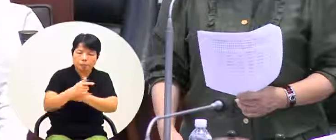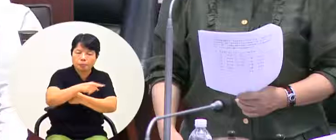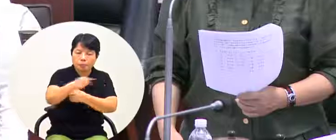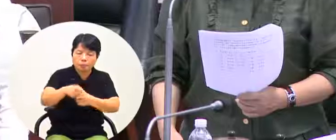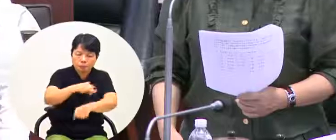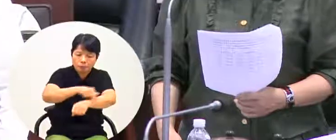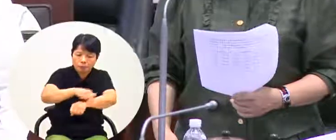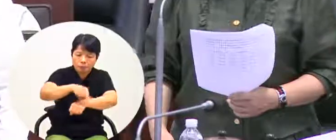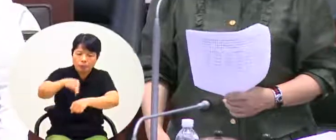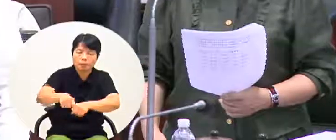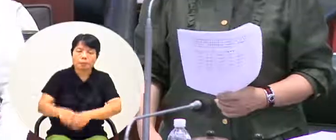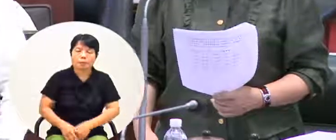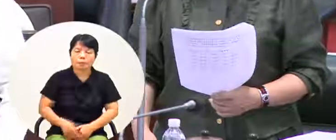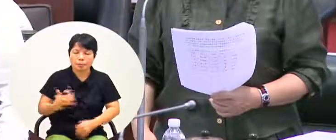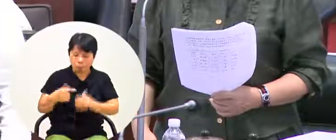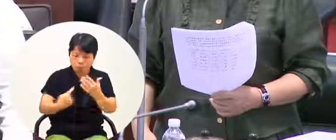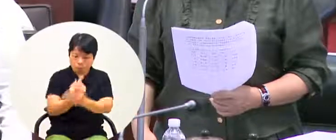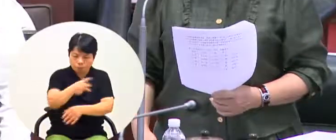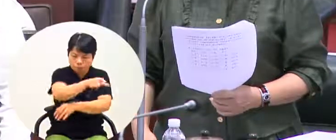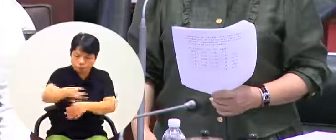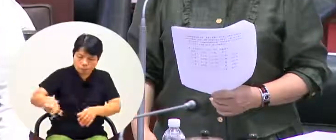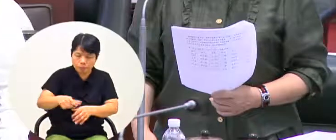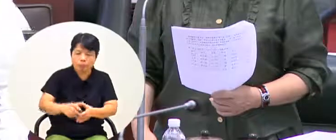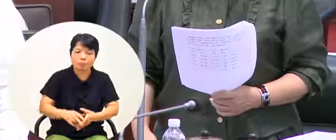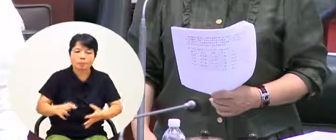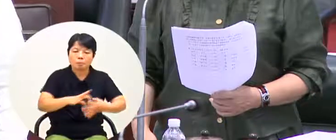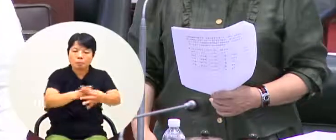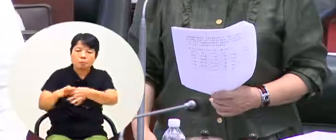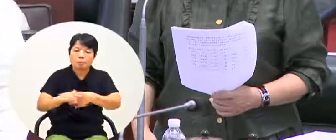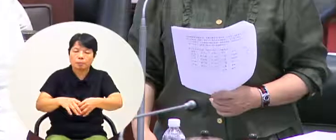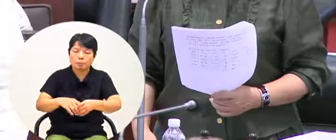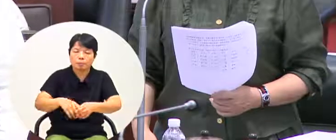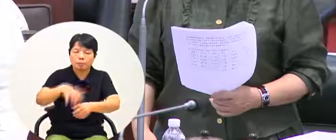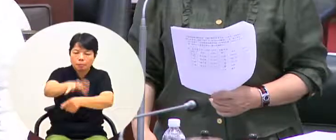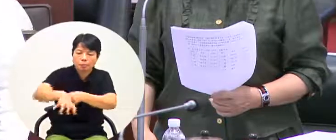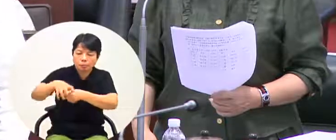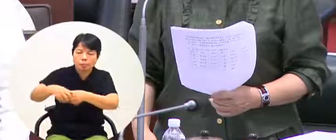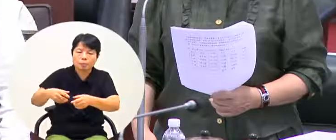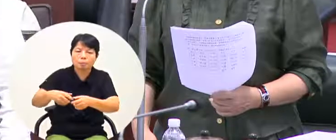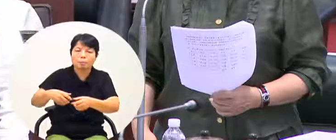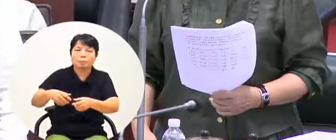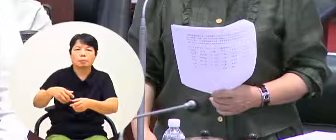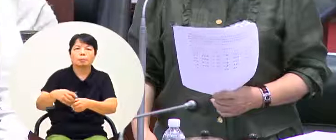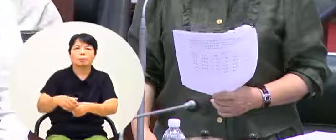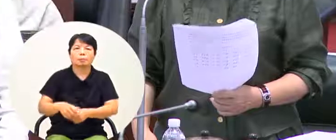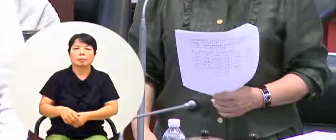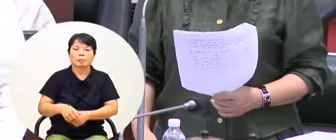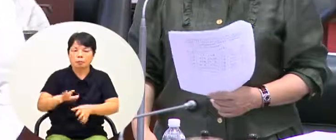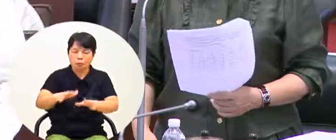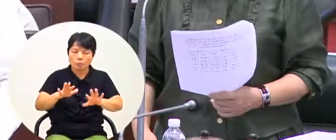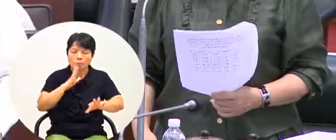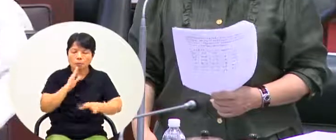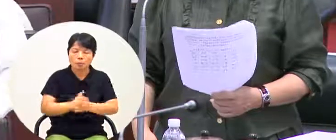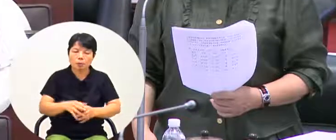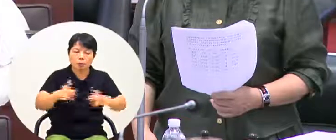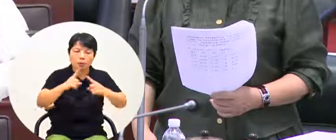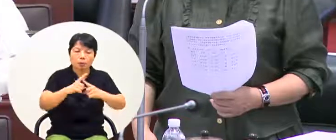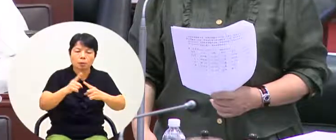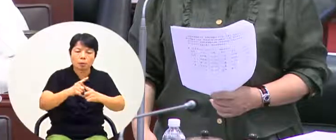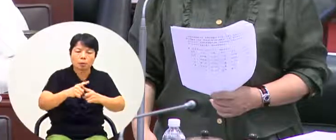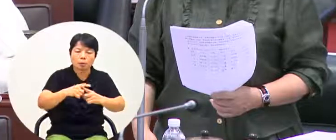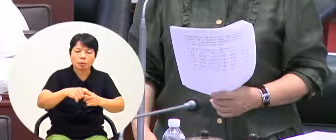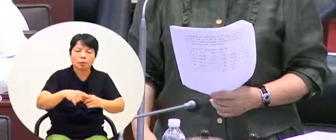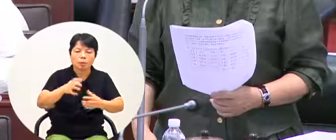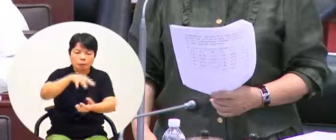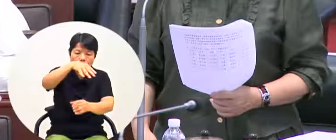而且是联合开挖。因为我们路不平的部分也包括我们人孔盖要下地的部分， 对， 那当然我们会做